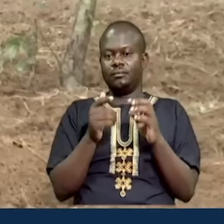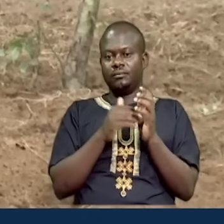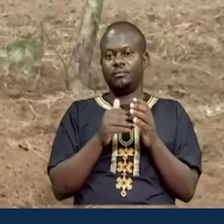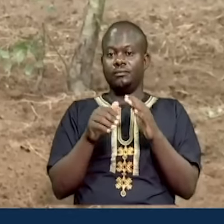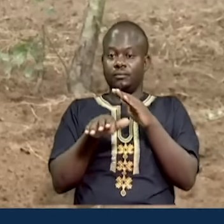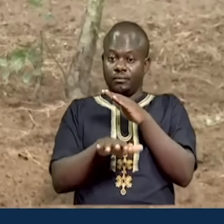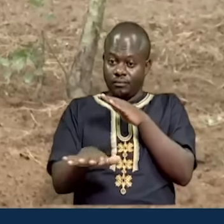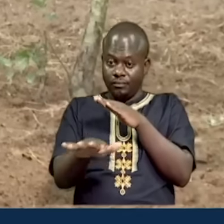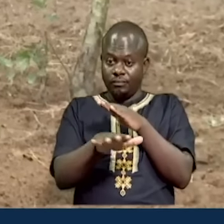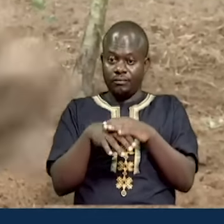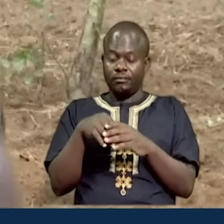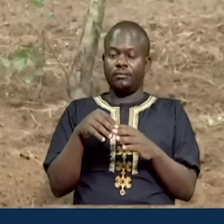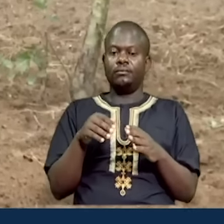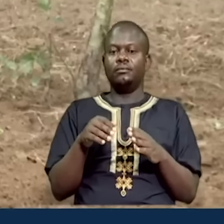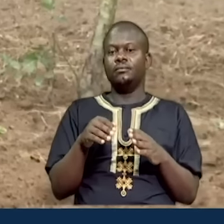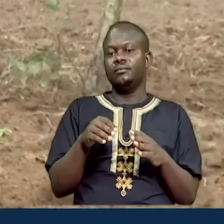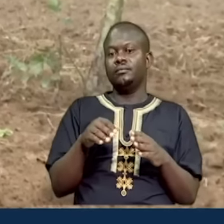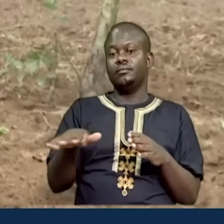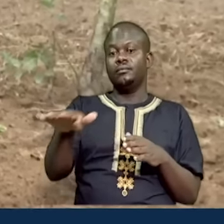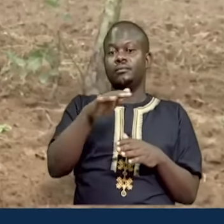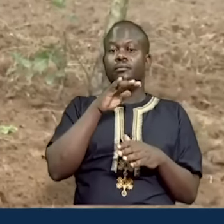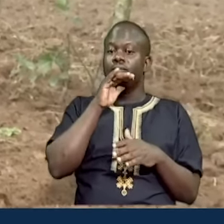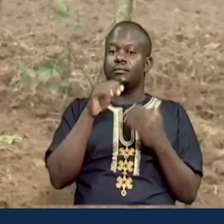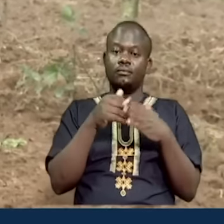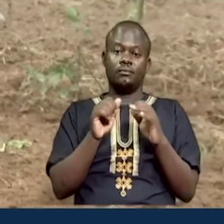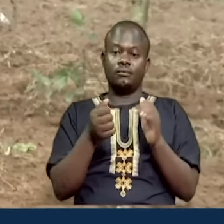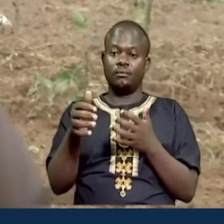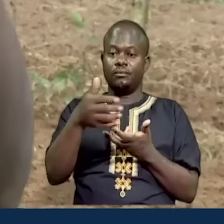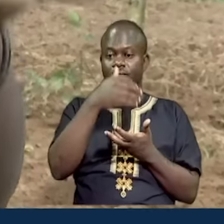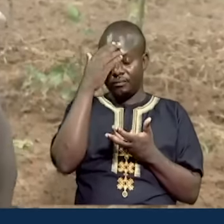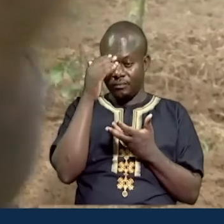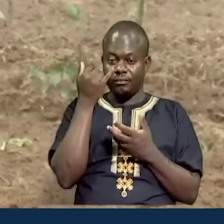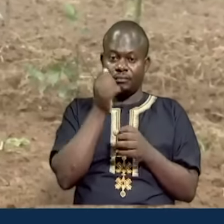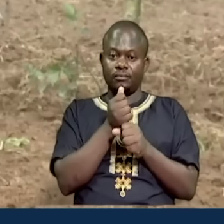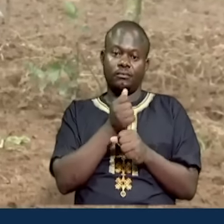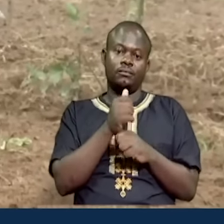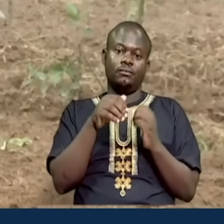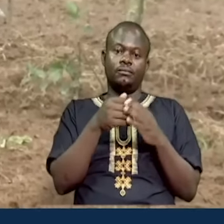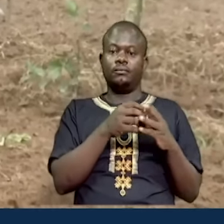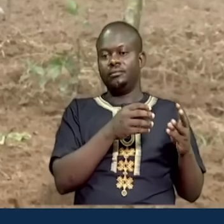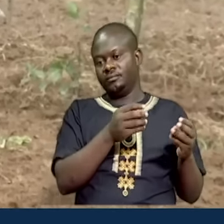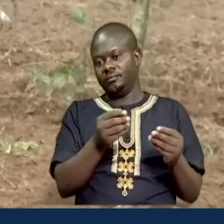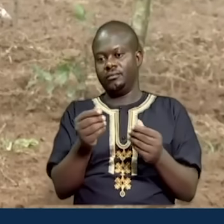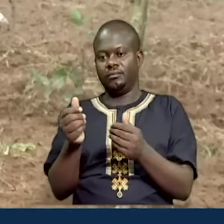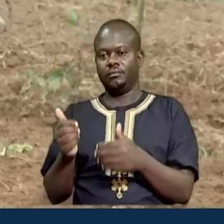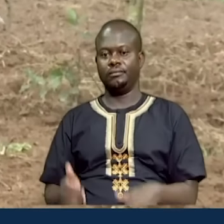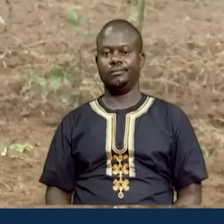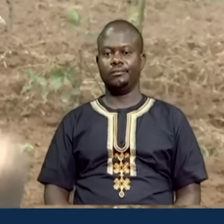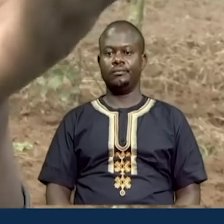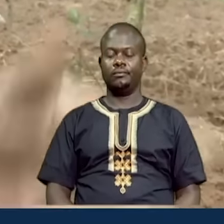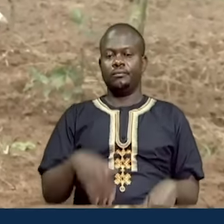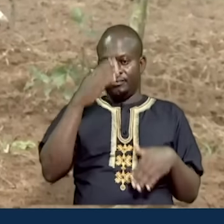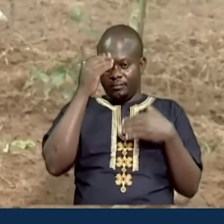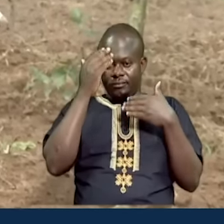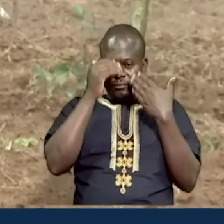hasi yayo mu kibaya ipariseri tuhafite na gusarura. Kubera ko iyo bigize iranta bire yose irashoka ikaza mu kibaya. Kubera iki?